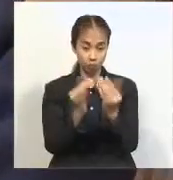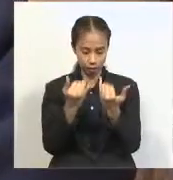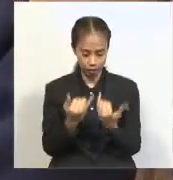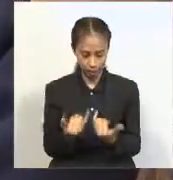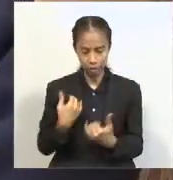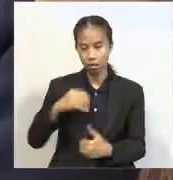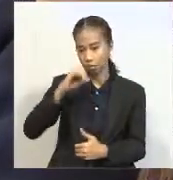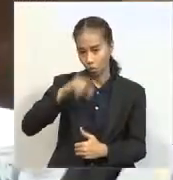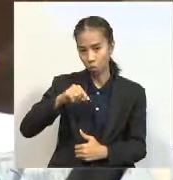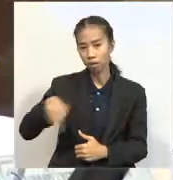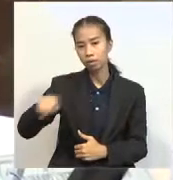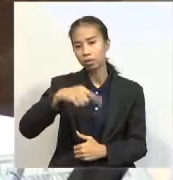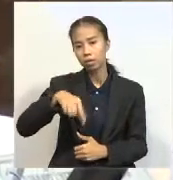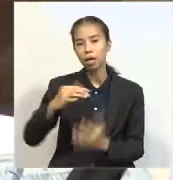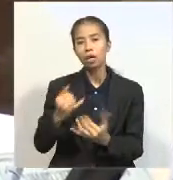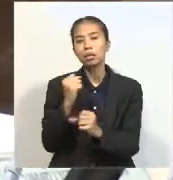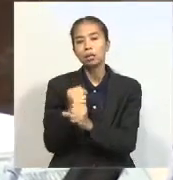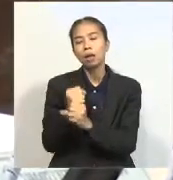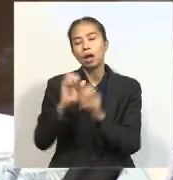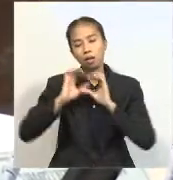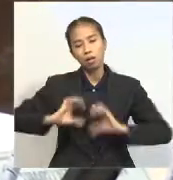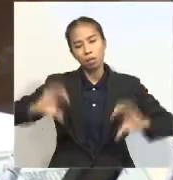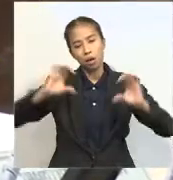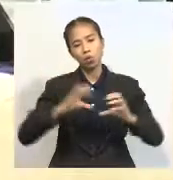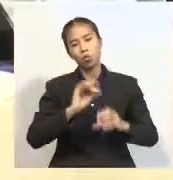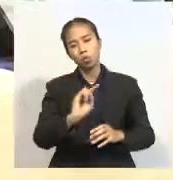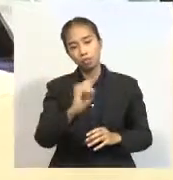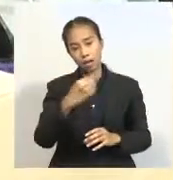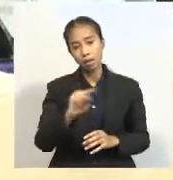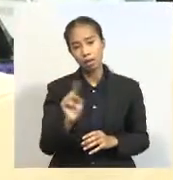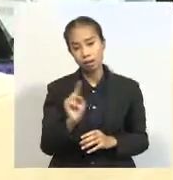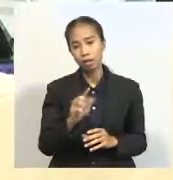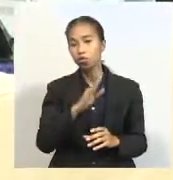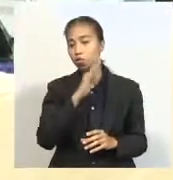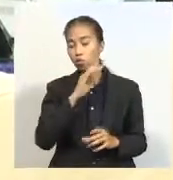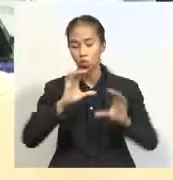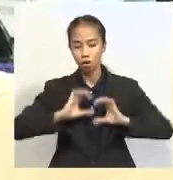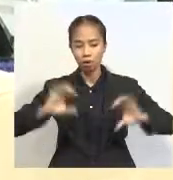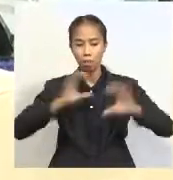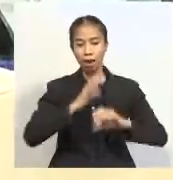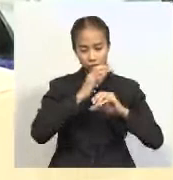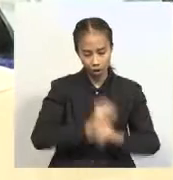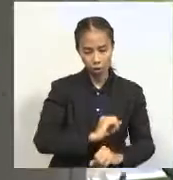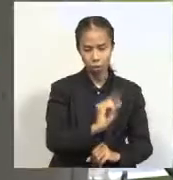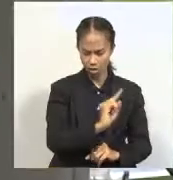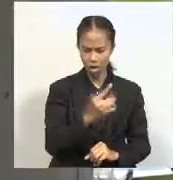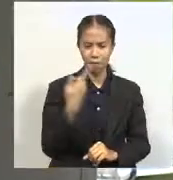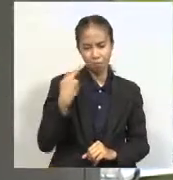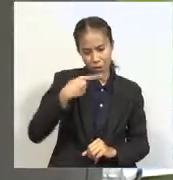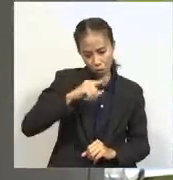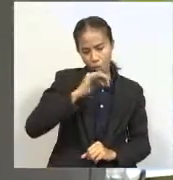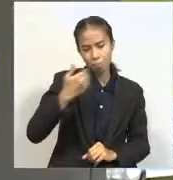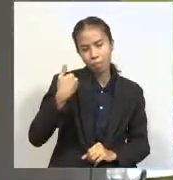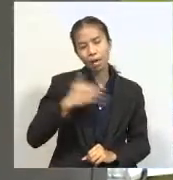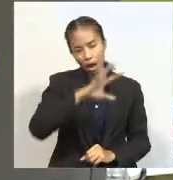ได้เน้นย้ำต่อที่ประชุมถึงการทำงานของรัฐบาลใหม่โดยเรื่องใดในรัฐบาลเก่าที่เป็นประโยชน์กับประชาชนต้องน